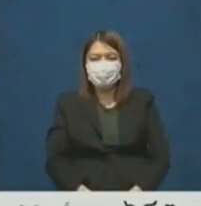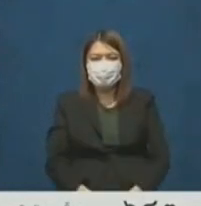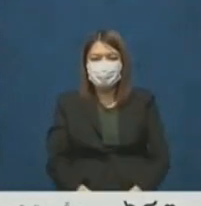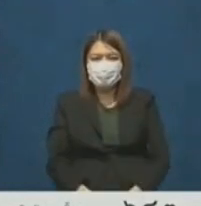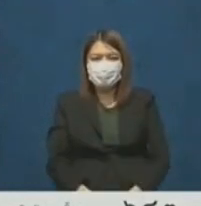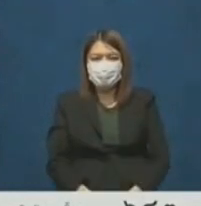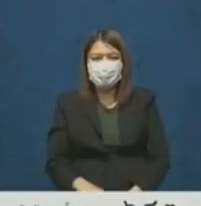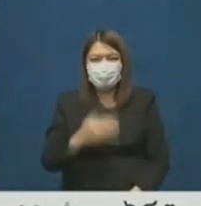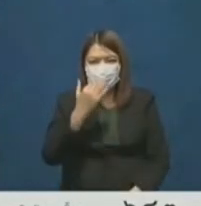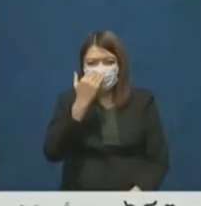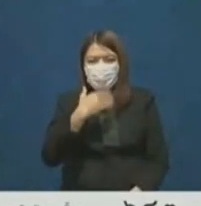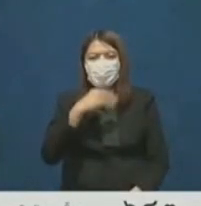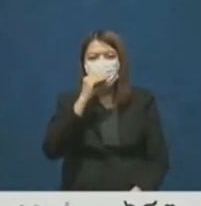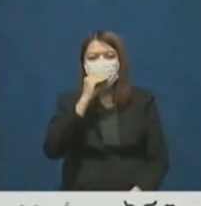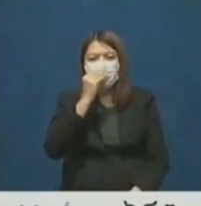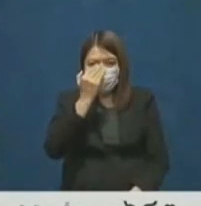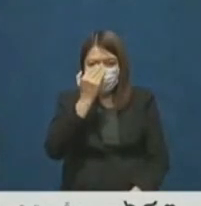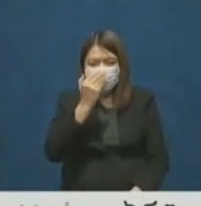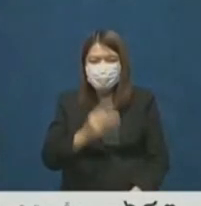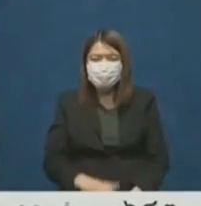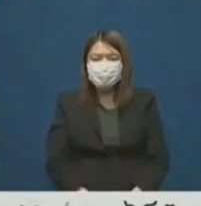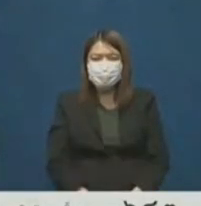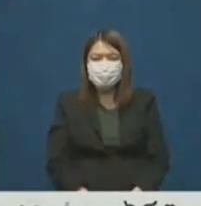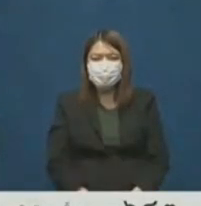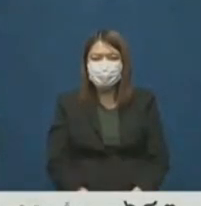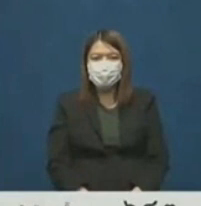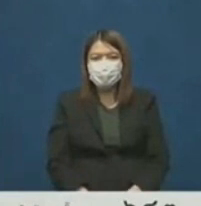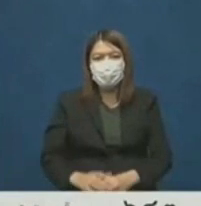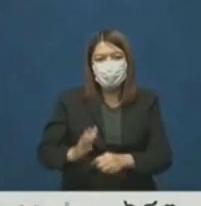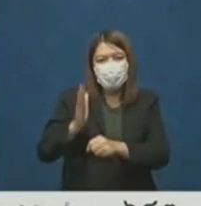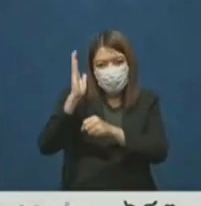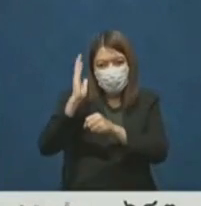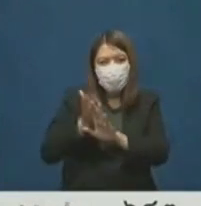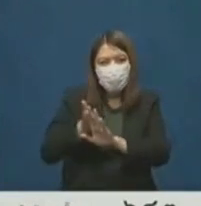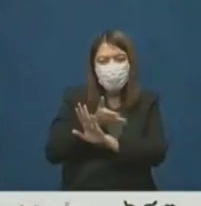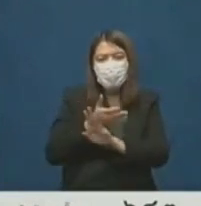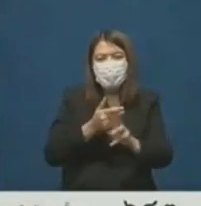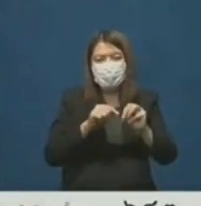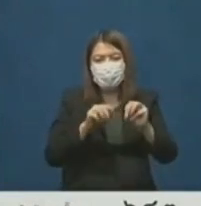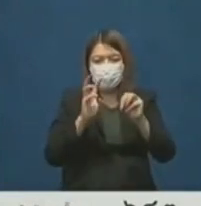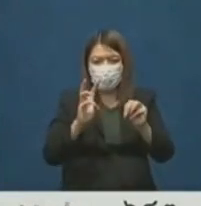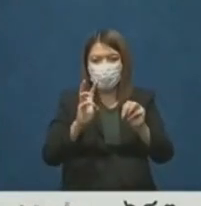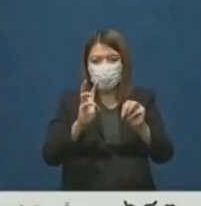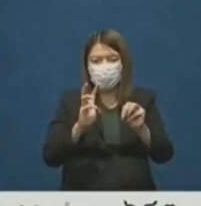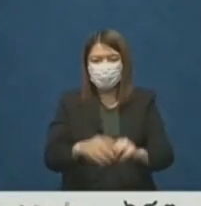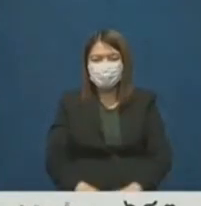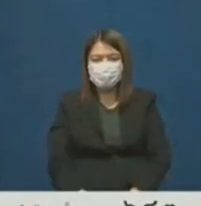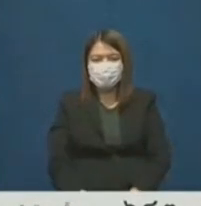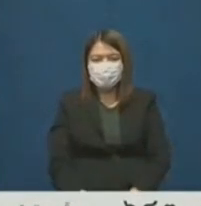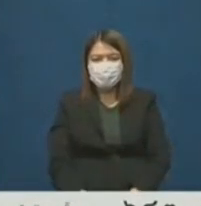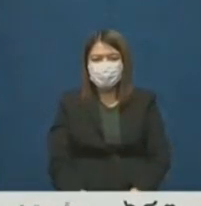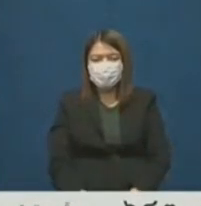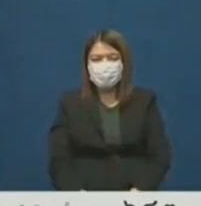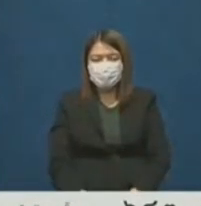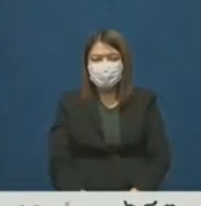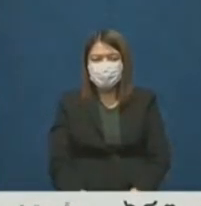สำคัญครับทำไมผมต้องพูดคำนี้ขึ้นก่อนที่จะอภิปรายในเนื้อหาในมาตราที่6ครับท่านประธาน